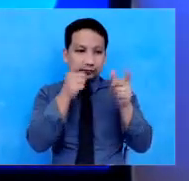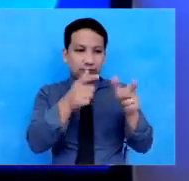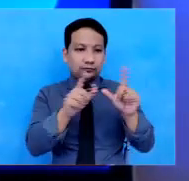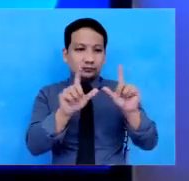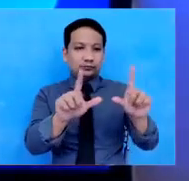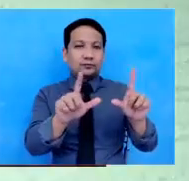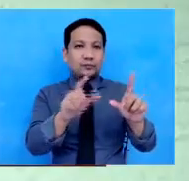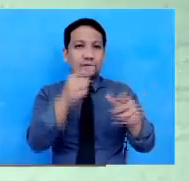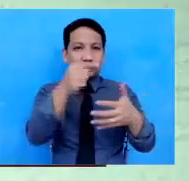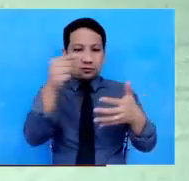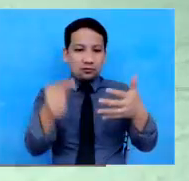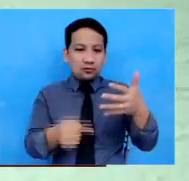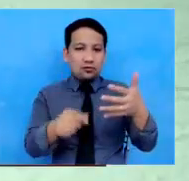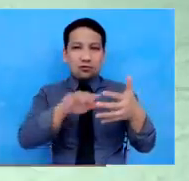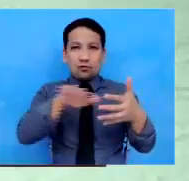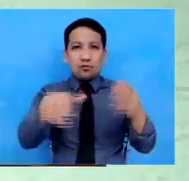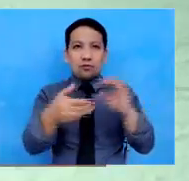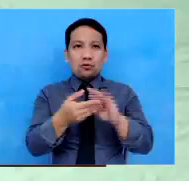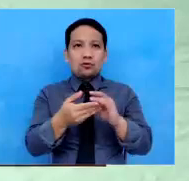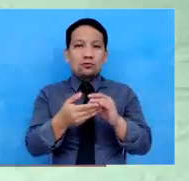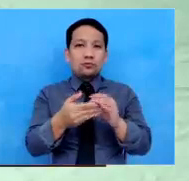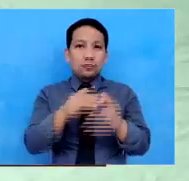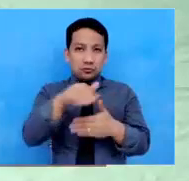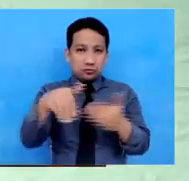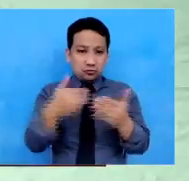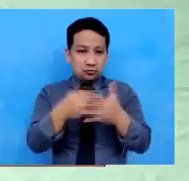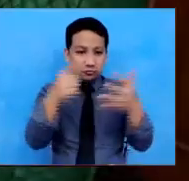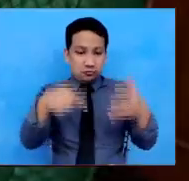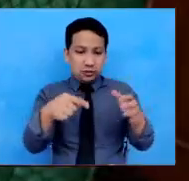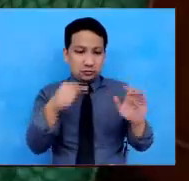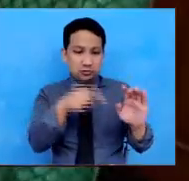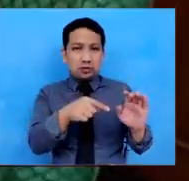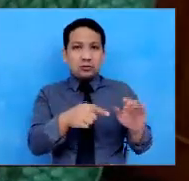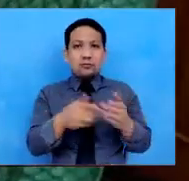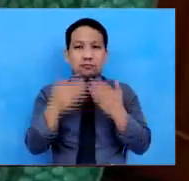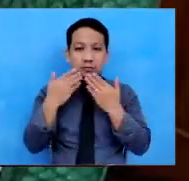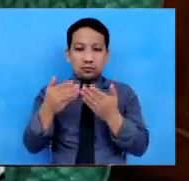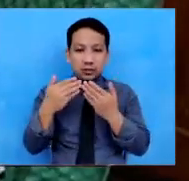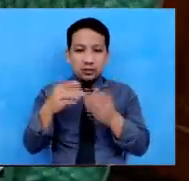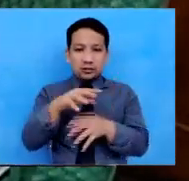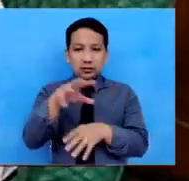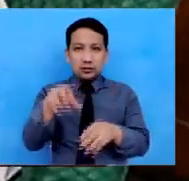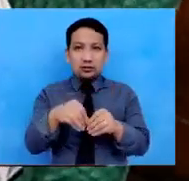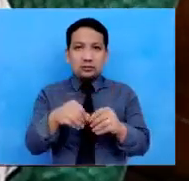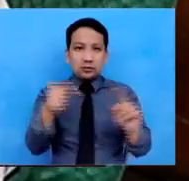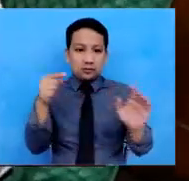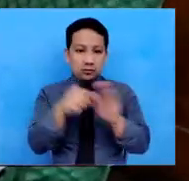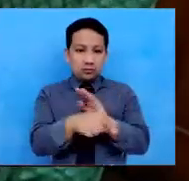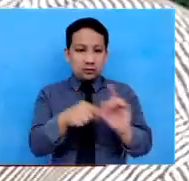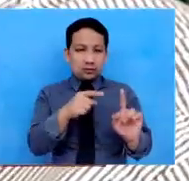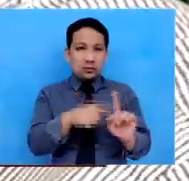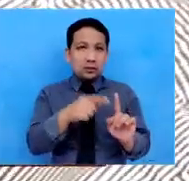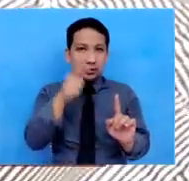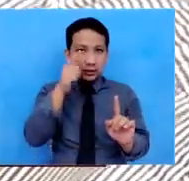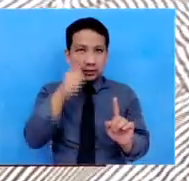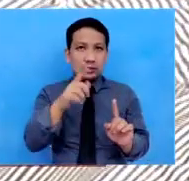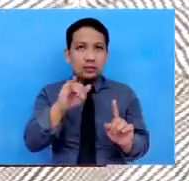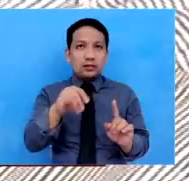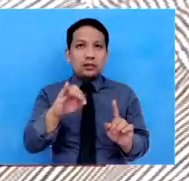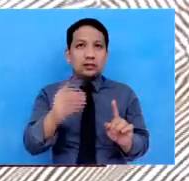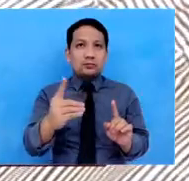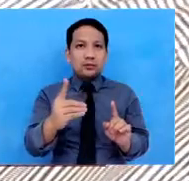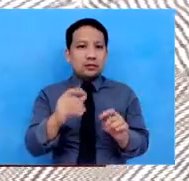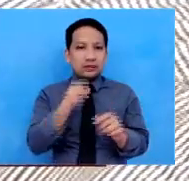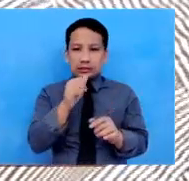kanila. Nagpasalamat naman ang pamilya Mabasa sa pagkakatukoy sa mga sangkot sa pagpatay kay Lapid pero hindi aniya natatapos